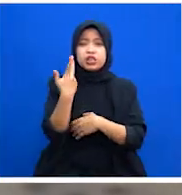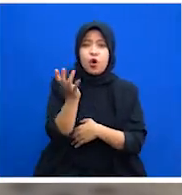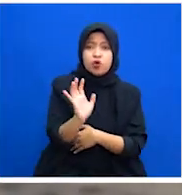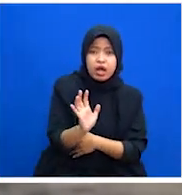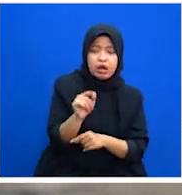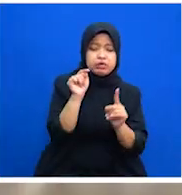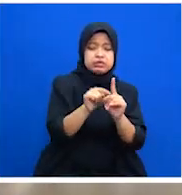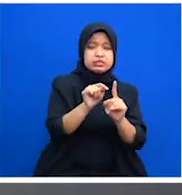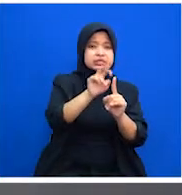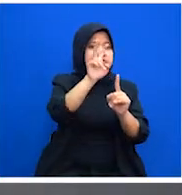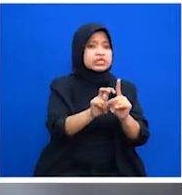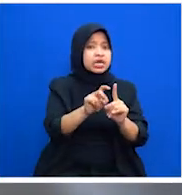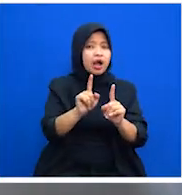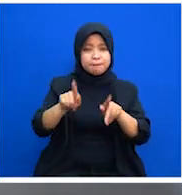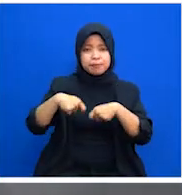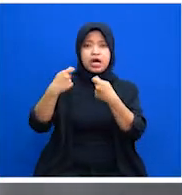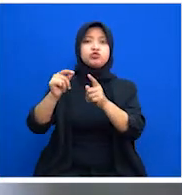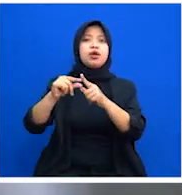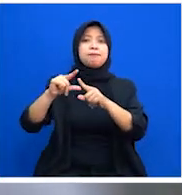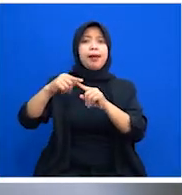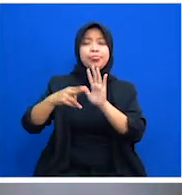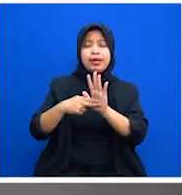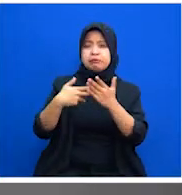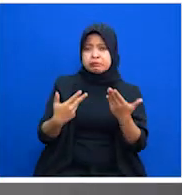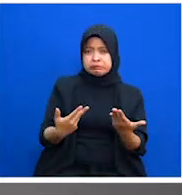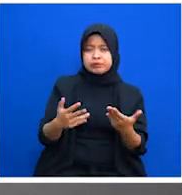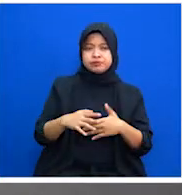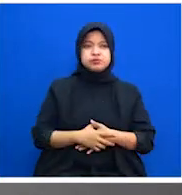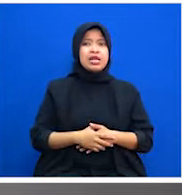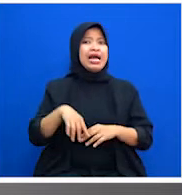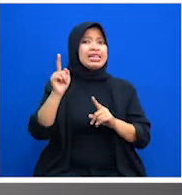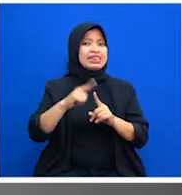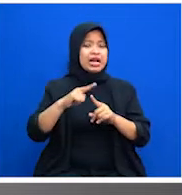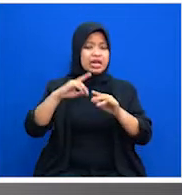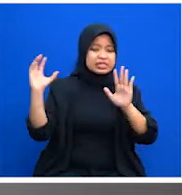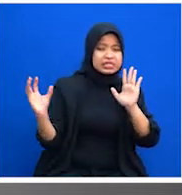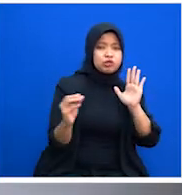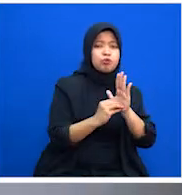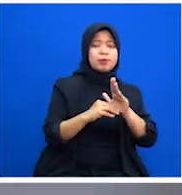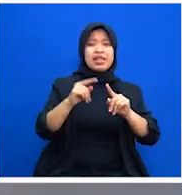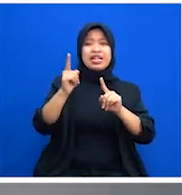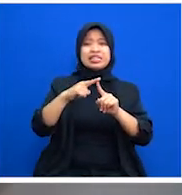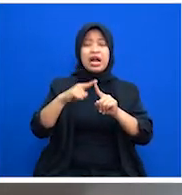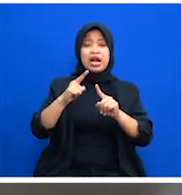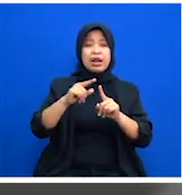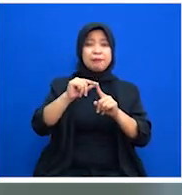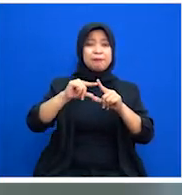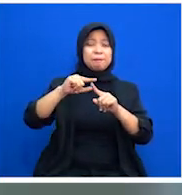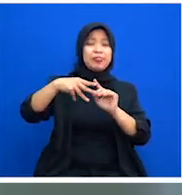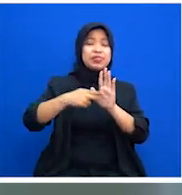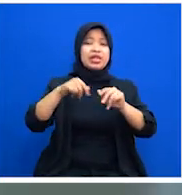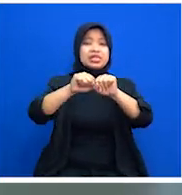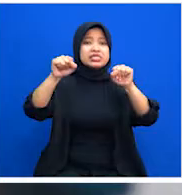19 dalam metode pengajuan paten lanjutan tanggal yang harus dicantumkan adalah tanggal ketika paten untuk